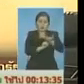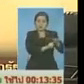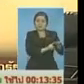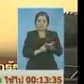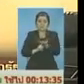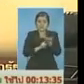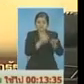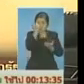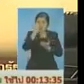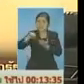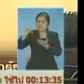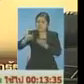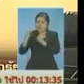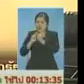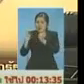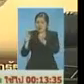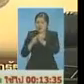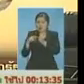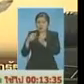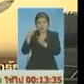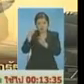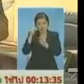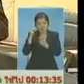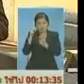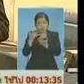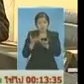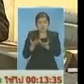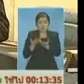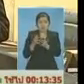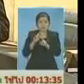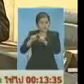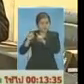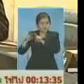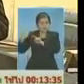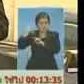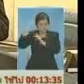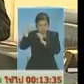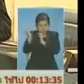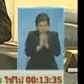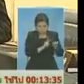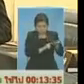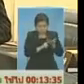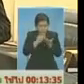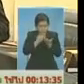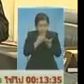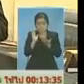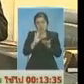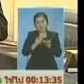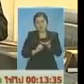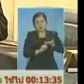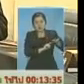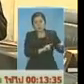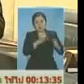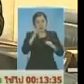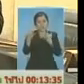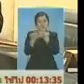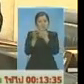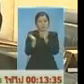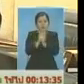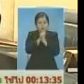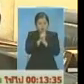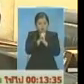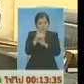เซ็นอ่ะทำไมรองนายกไม่มีวิจารณญาณเนี่ยเยอะแยะไปที่ตำรวจเสนอมาผมเฮ้ยเอากลับไปไม่อยากติดคุกตอนแ